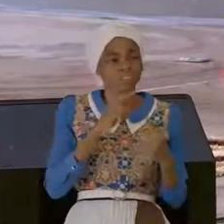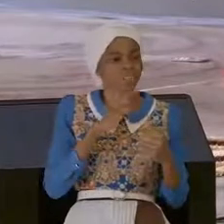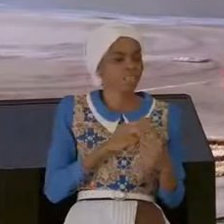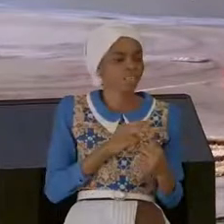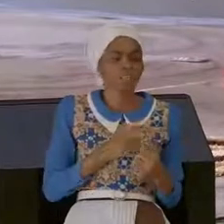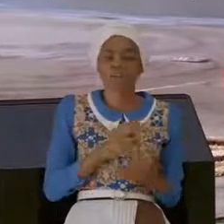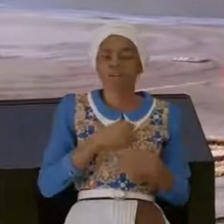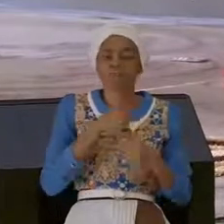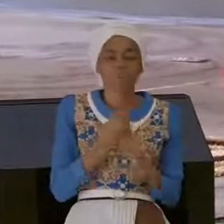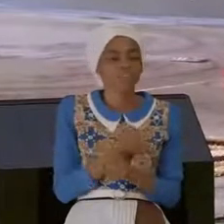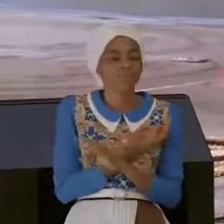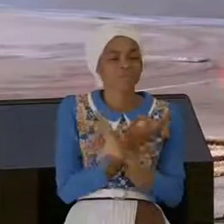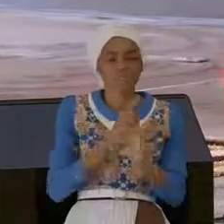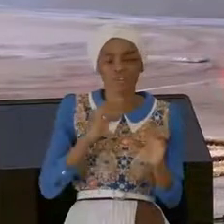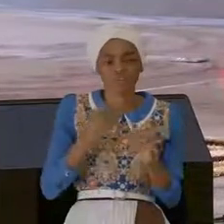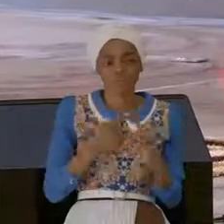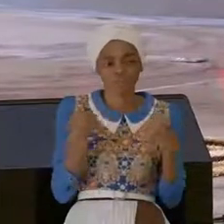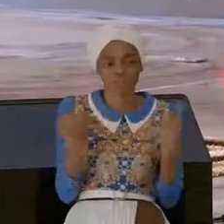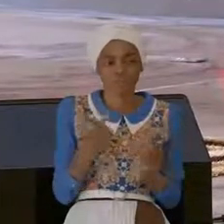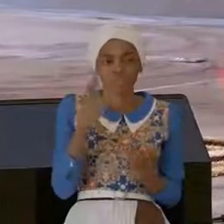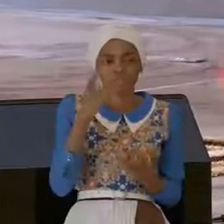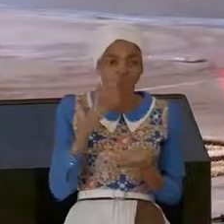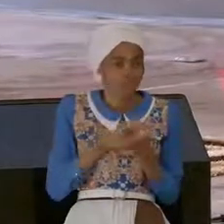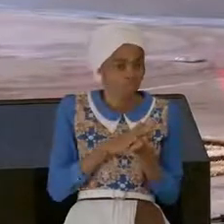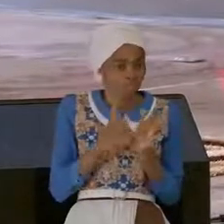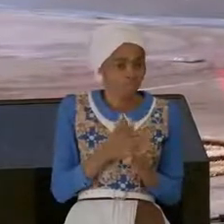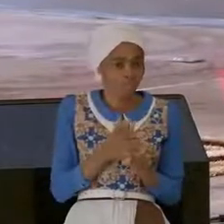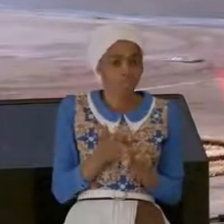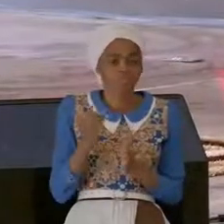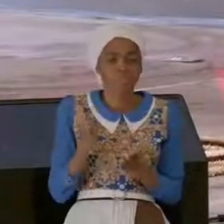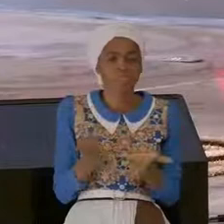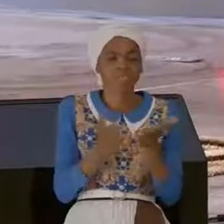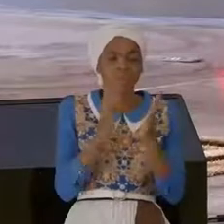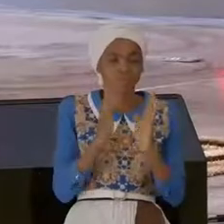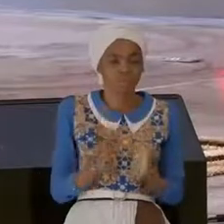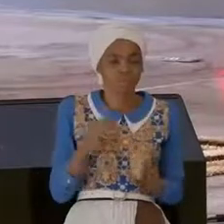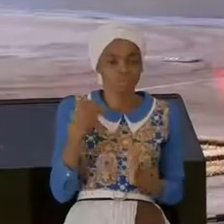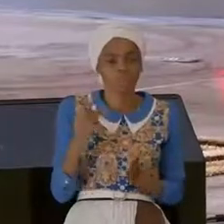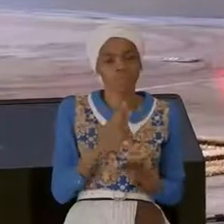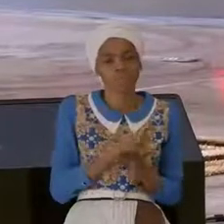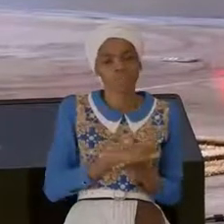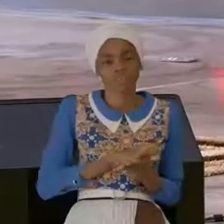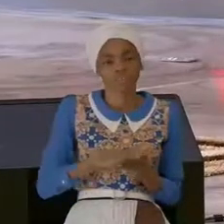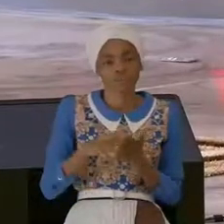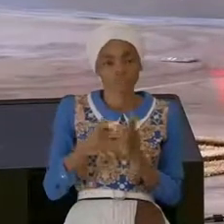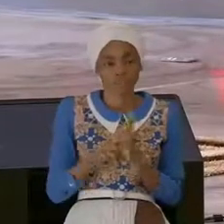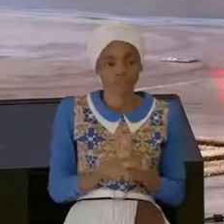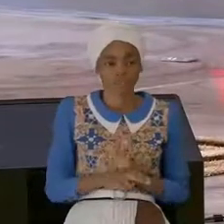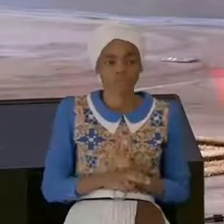Ayant été affranchi du péché, vous êtes devenu esclave de la